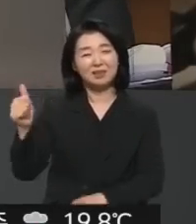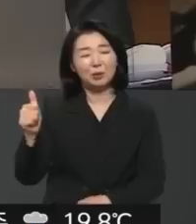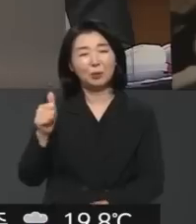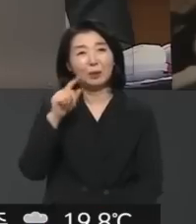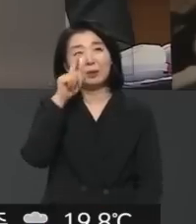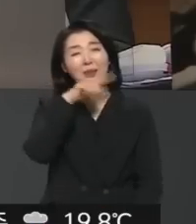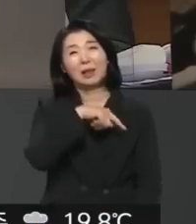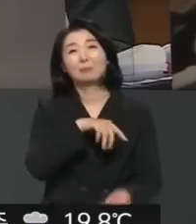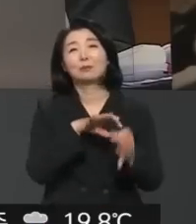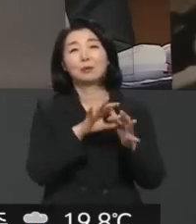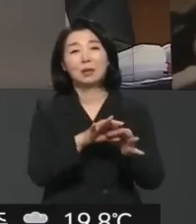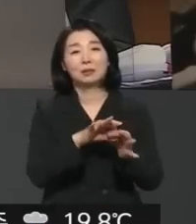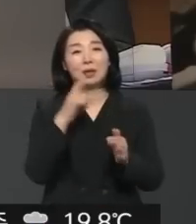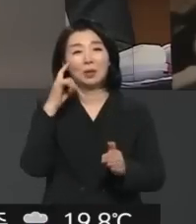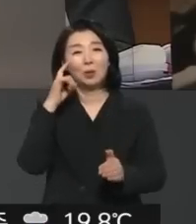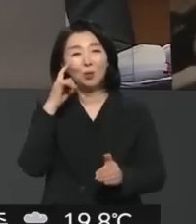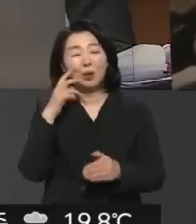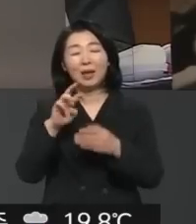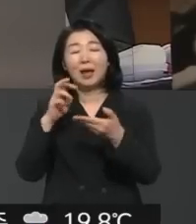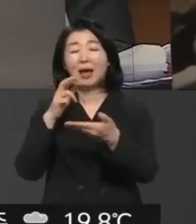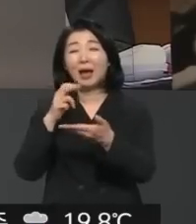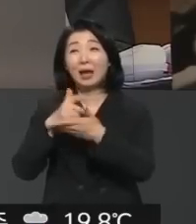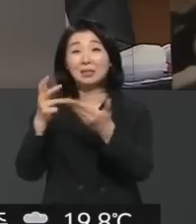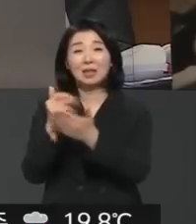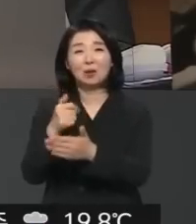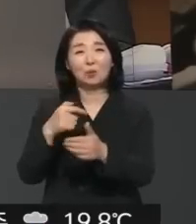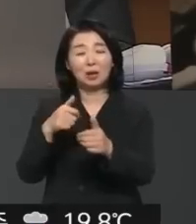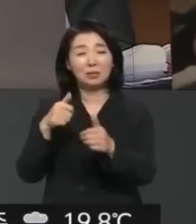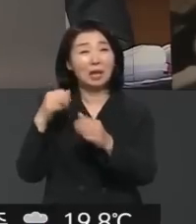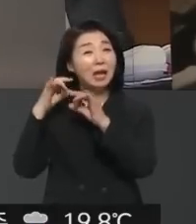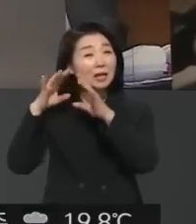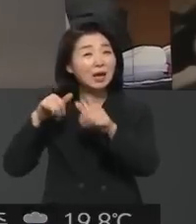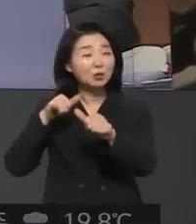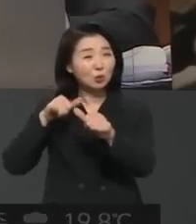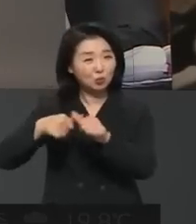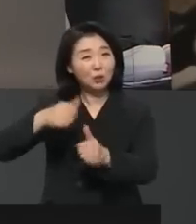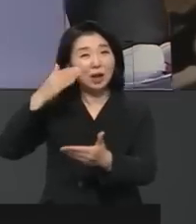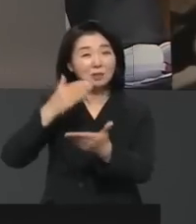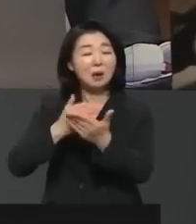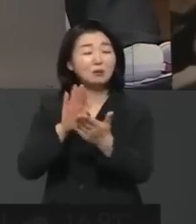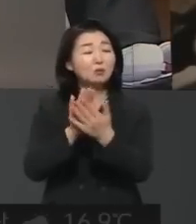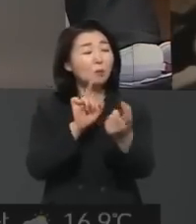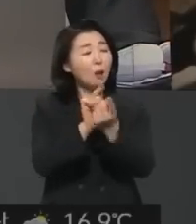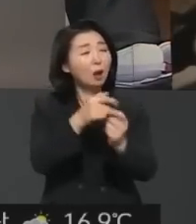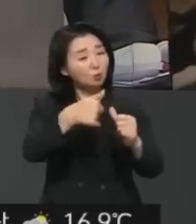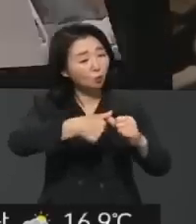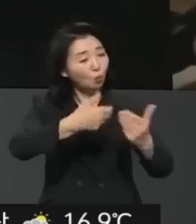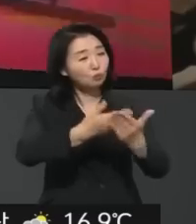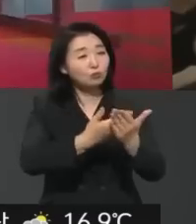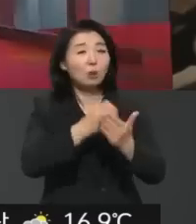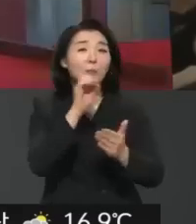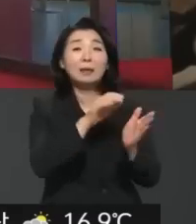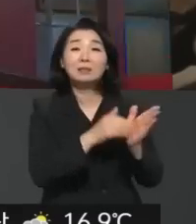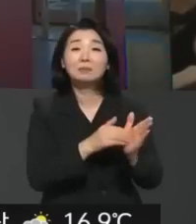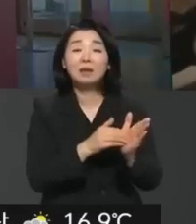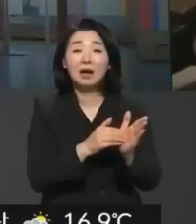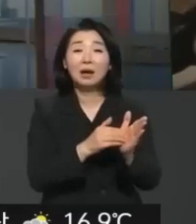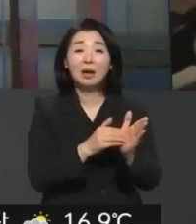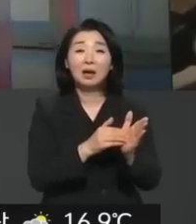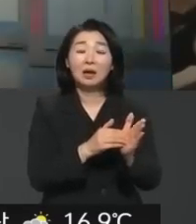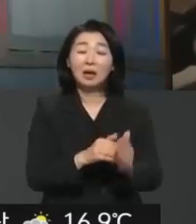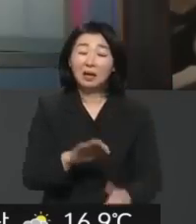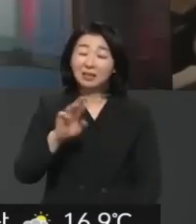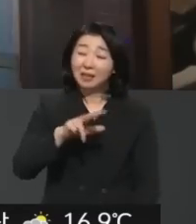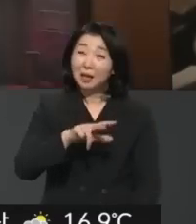보입니다. 한 장관은 그런 조언은 라디오 인터뷰 말고 면전에서 해달라 이렇게 쏘아붙였는데요. 어제는 차기 총선에 출마할